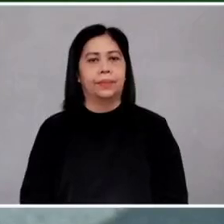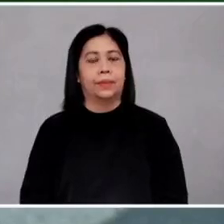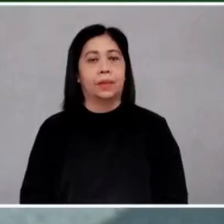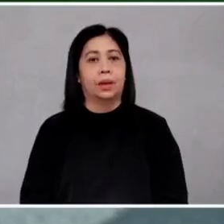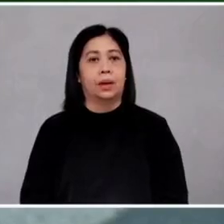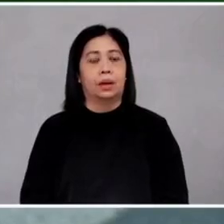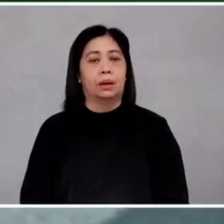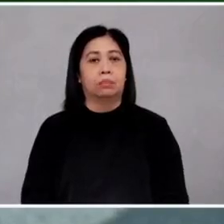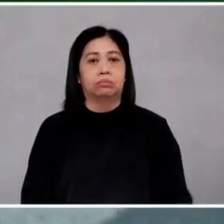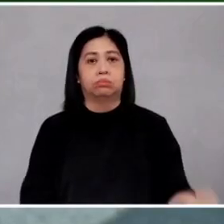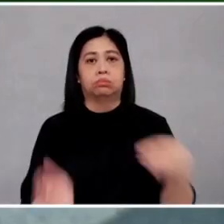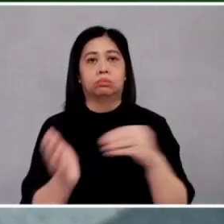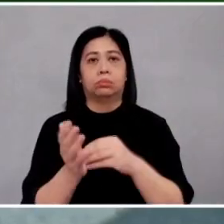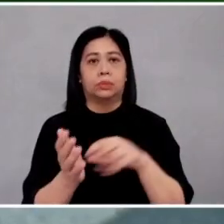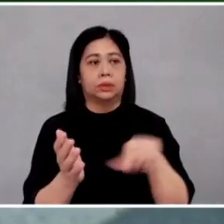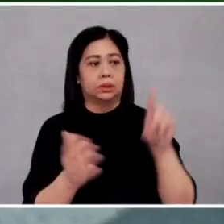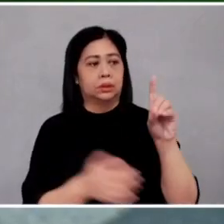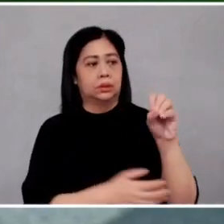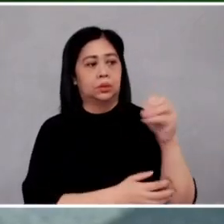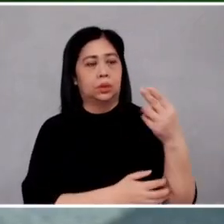Nakapagtala po naman ang DOH ng